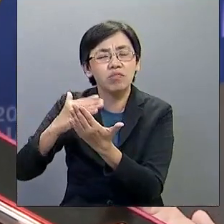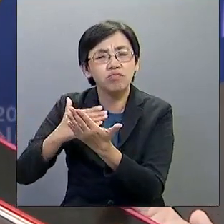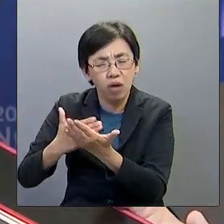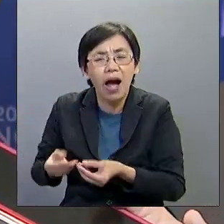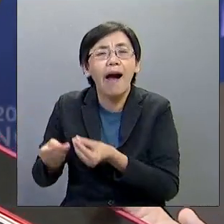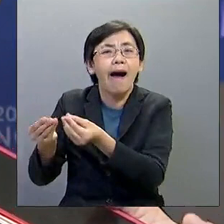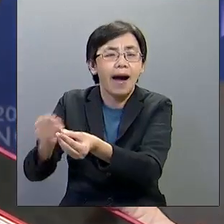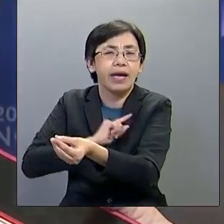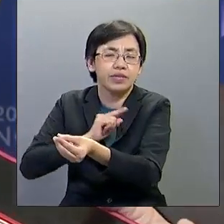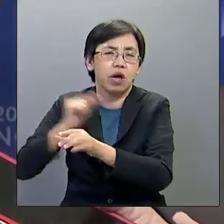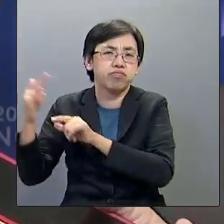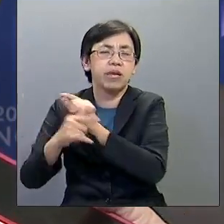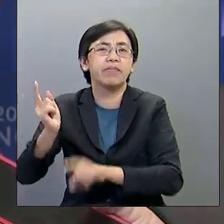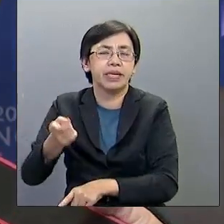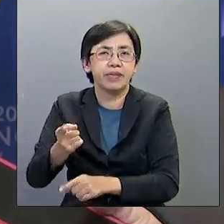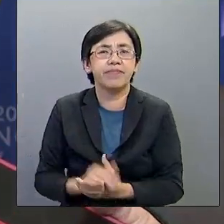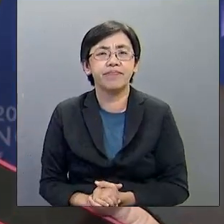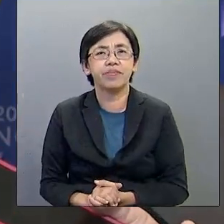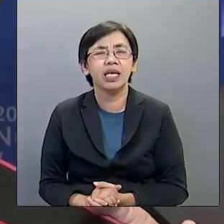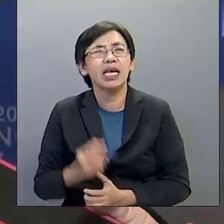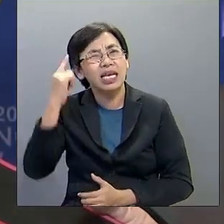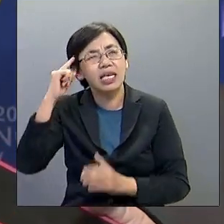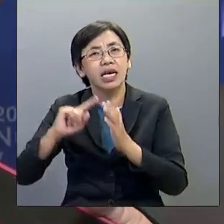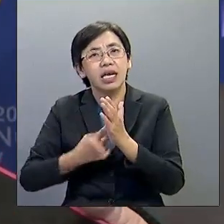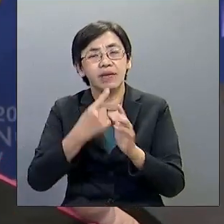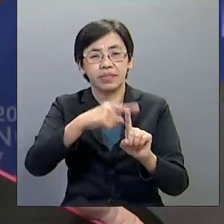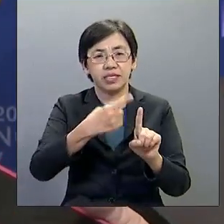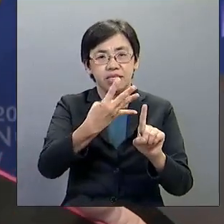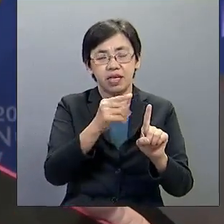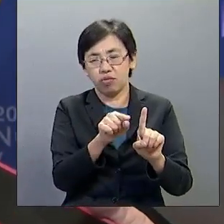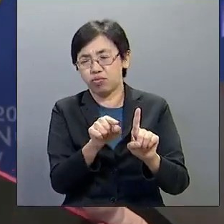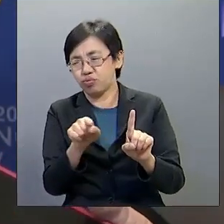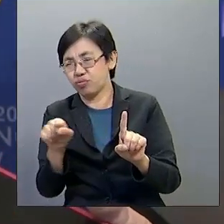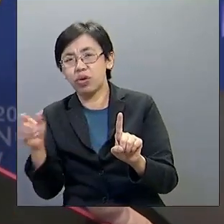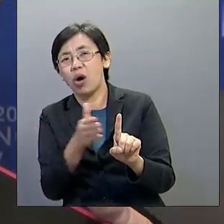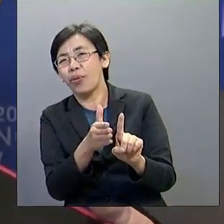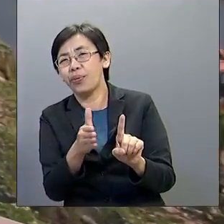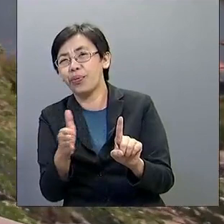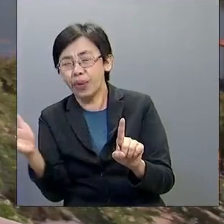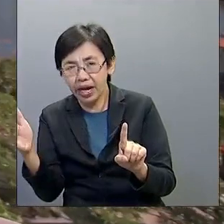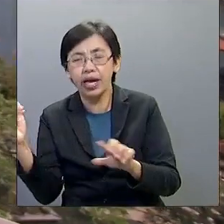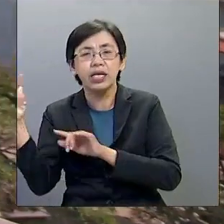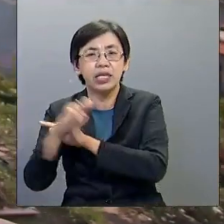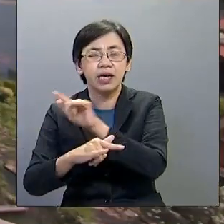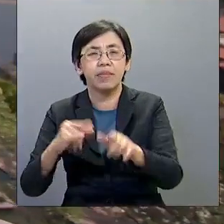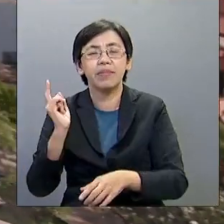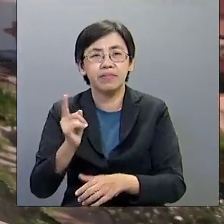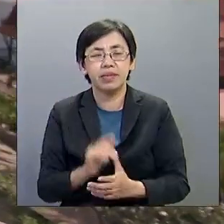นะครับซึ่งซัมเมอร์สล็อตนะครับก็น่าจะเริ่มต้นตั้งแต่เดือนเมษายนเป็นต้นไป ใน